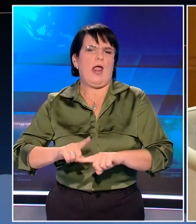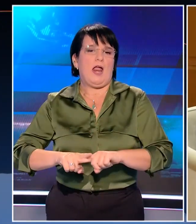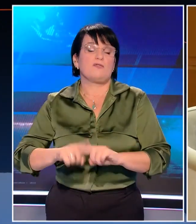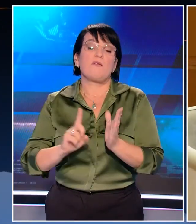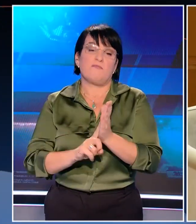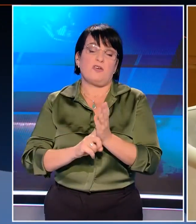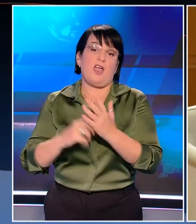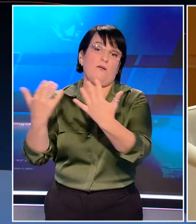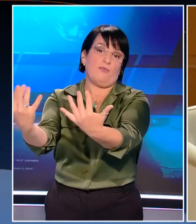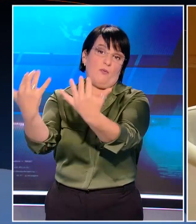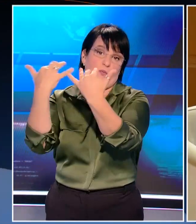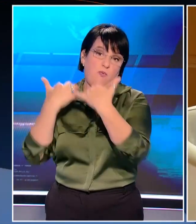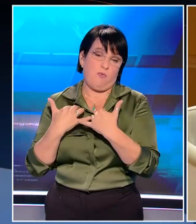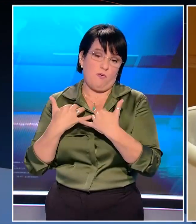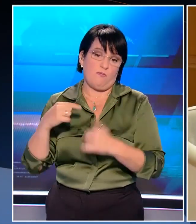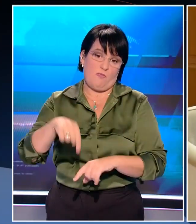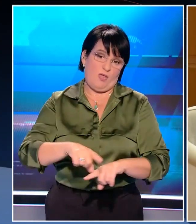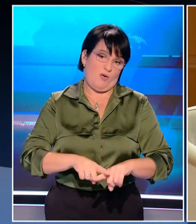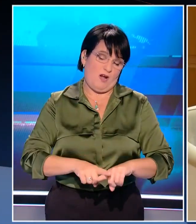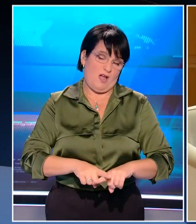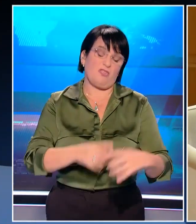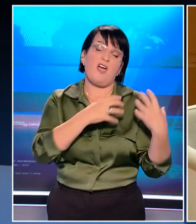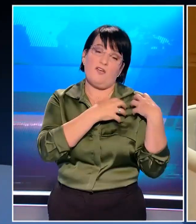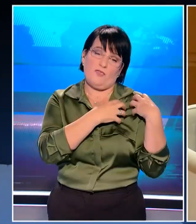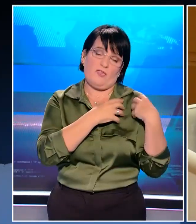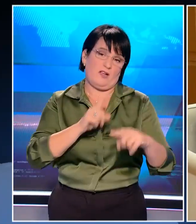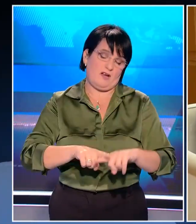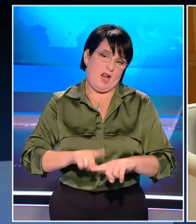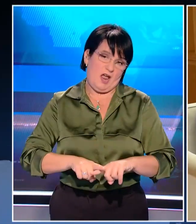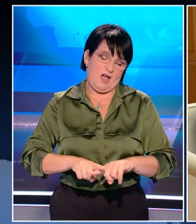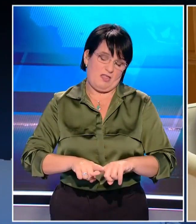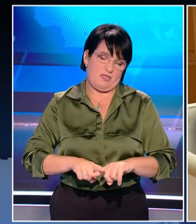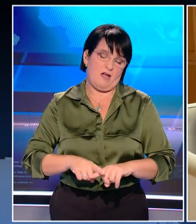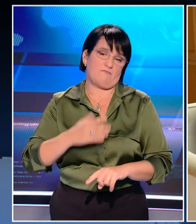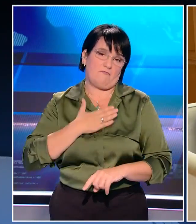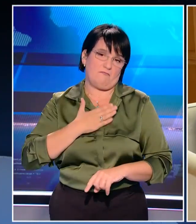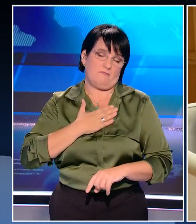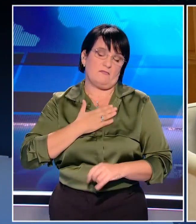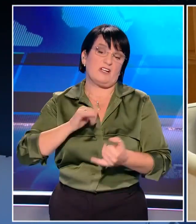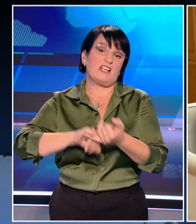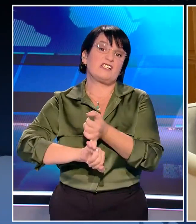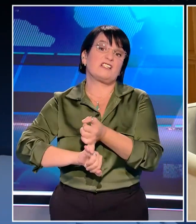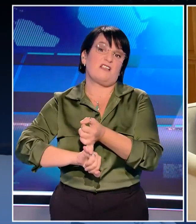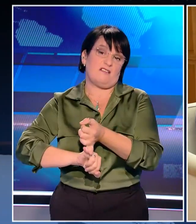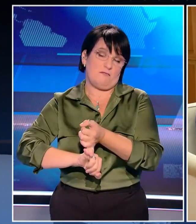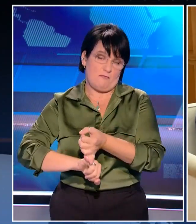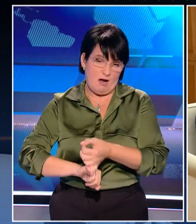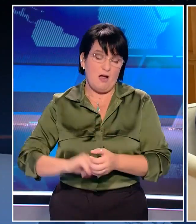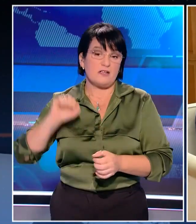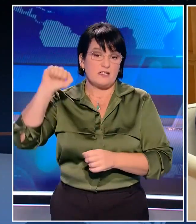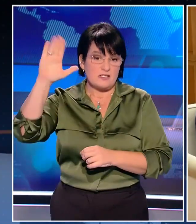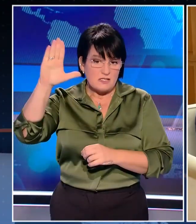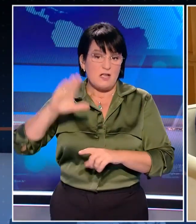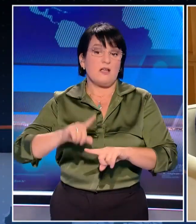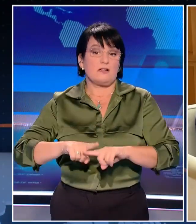έχουμε ευθύνη να φέρουμε τους απόδημους πίσω. Είναι εθνική ευθύνη, είναι εθνικό στοίχημα. Οι απόδημοι